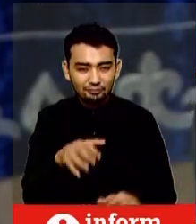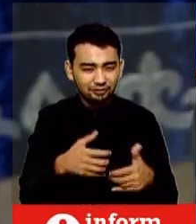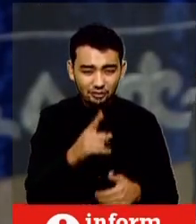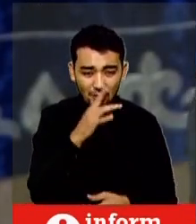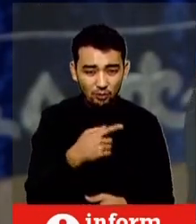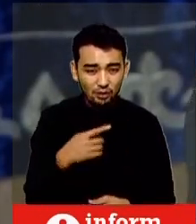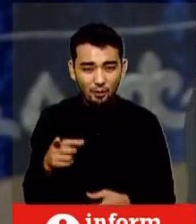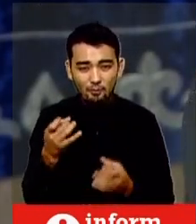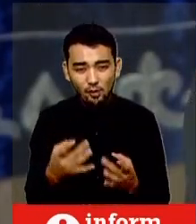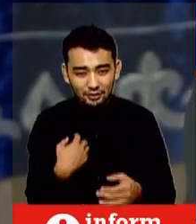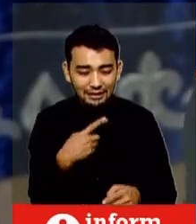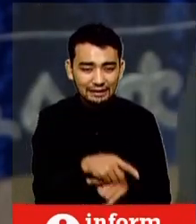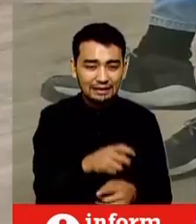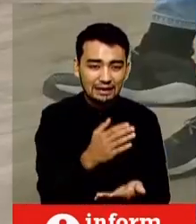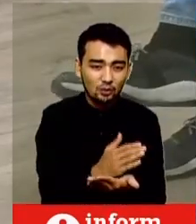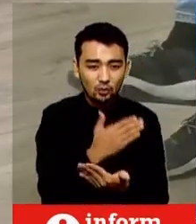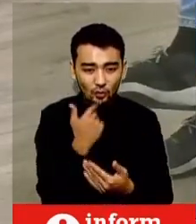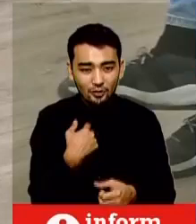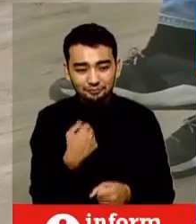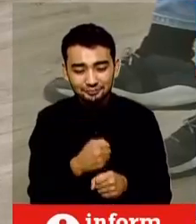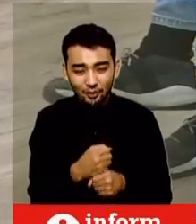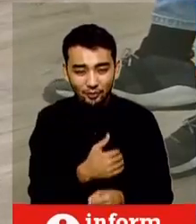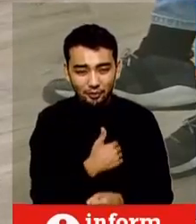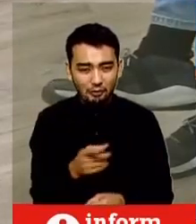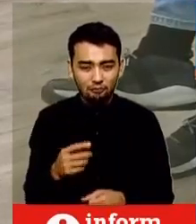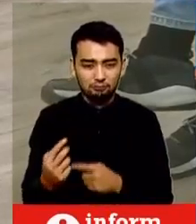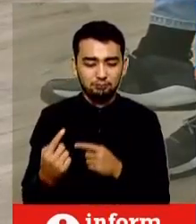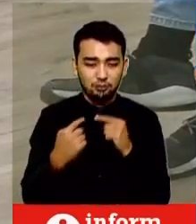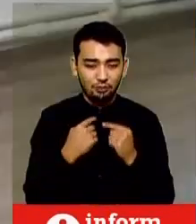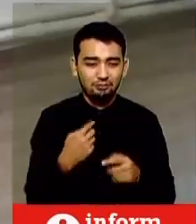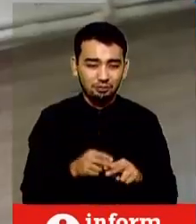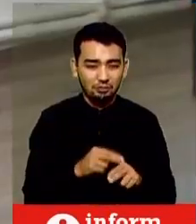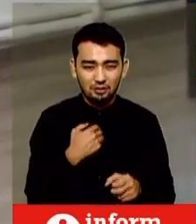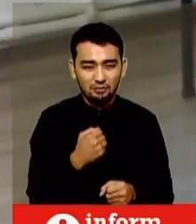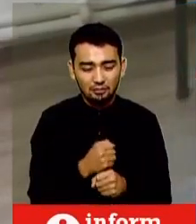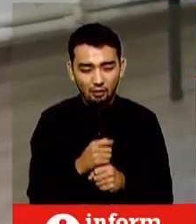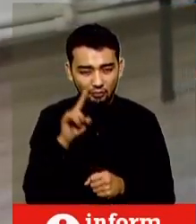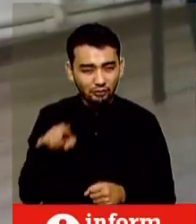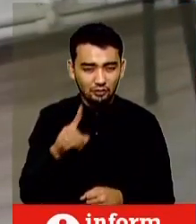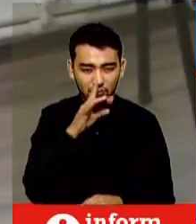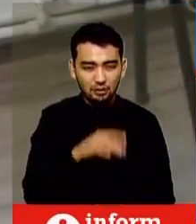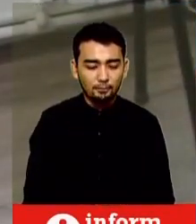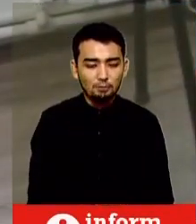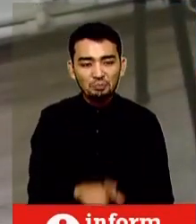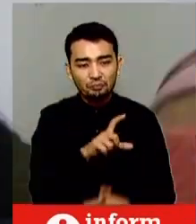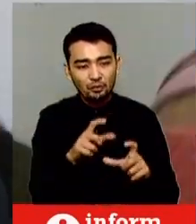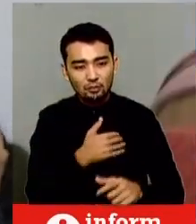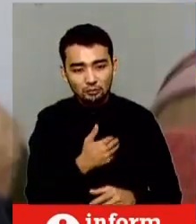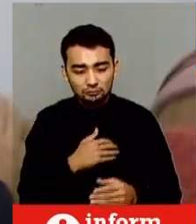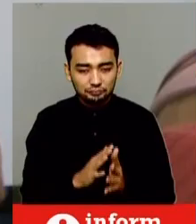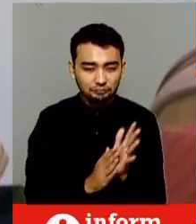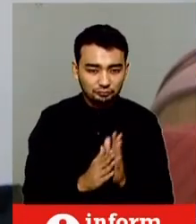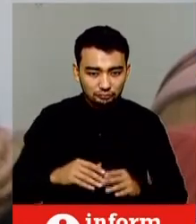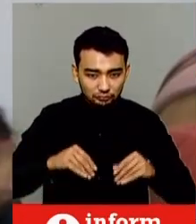народ против проведения каких-либо работ. Народ намерен и дальше отстаивать свою позицию. Люди хотят выращивать зерно, пасти скот,